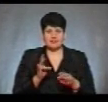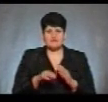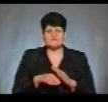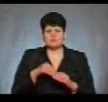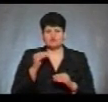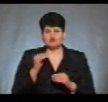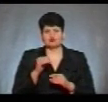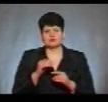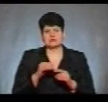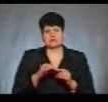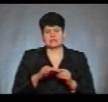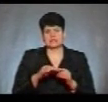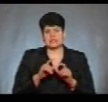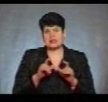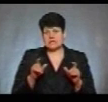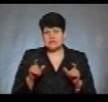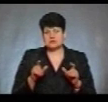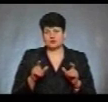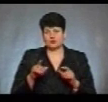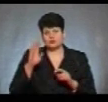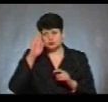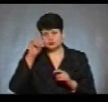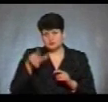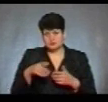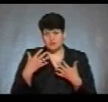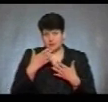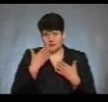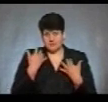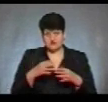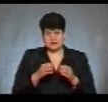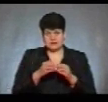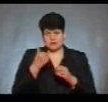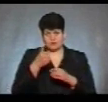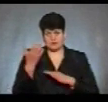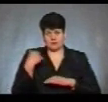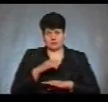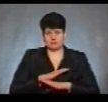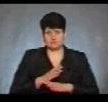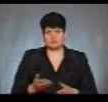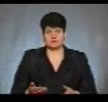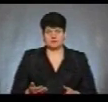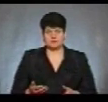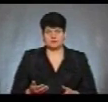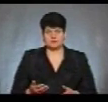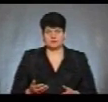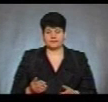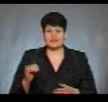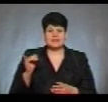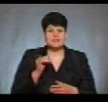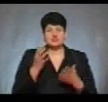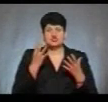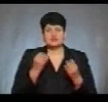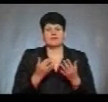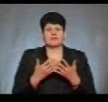виборчу дільницю йому. А чоловіка вже нема 10 років, він вже загинув 10 років тому. От. І ще